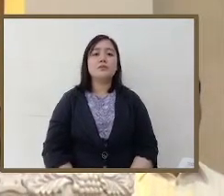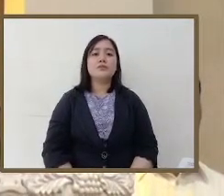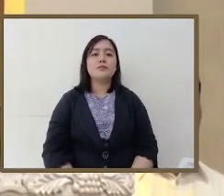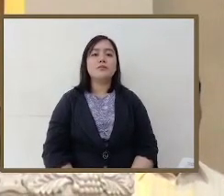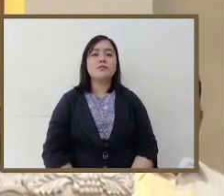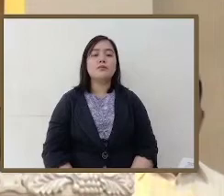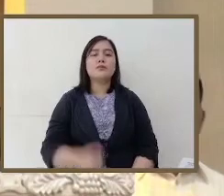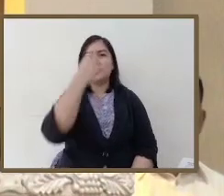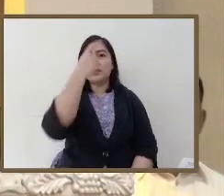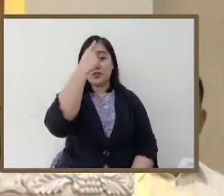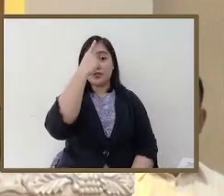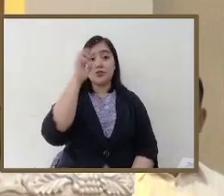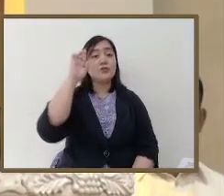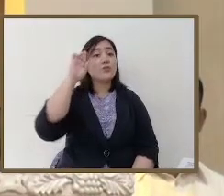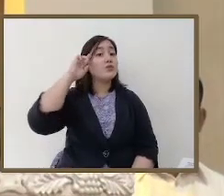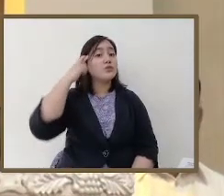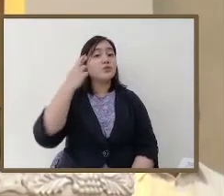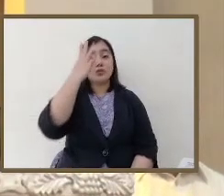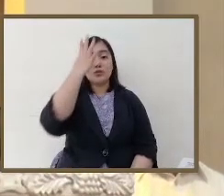God?